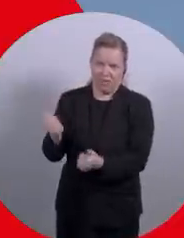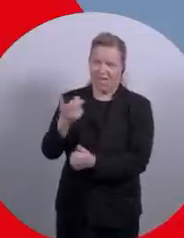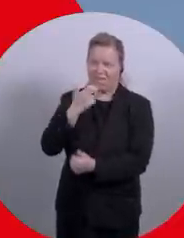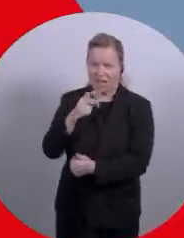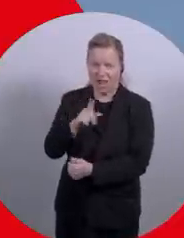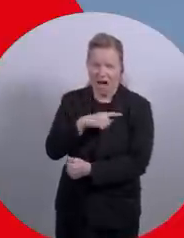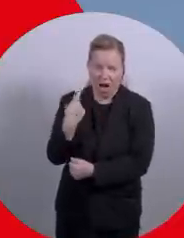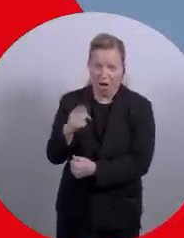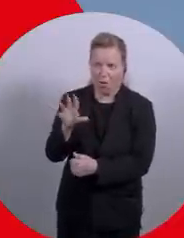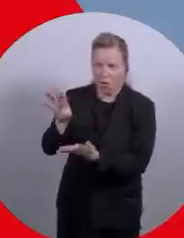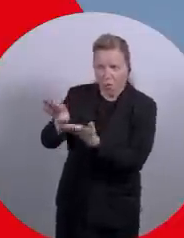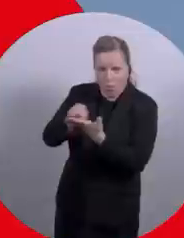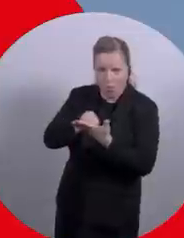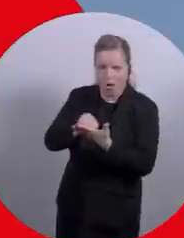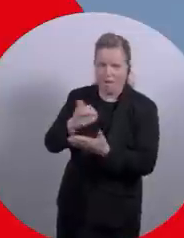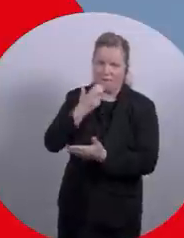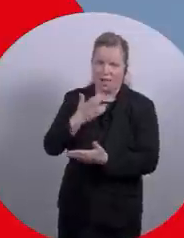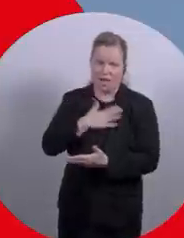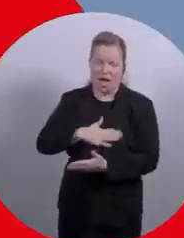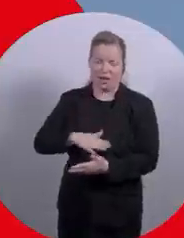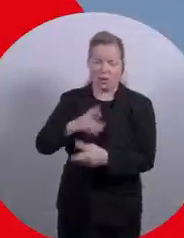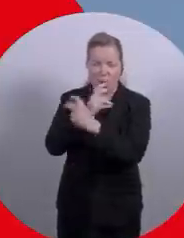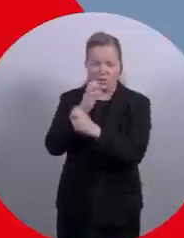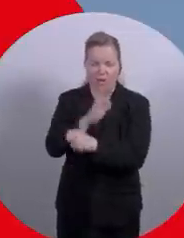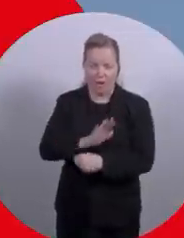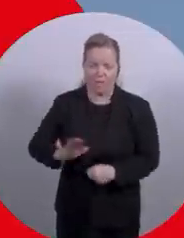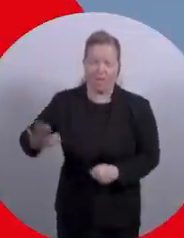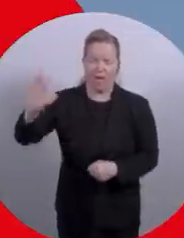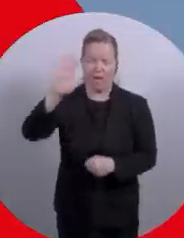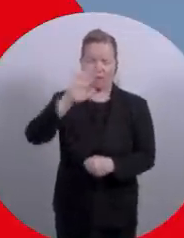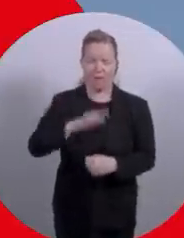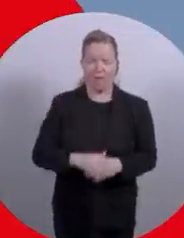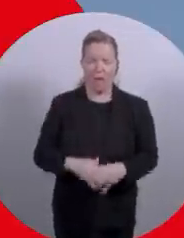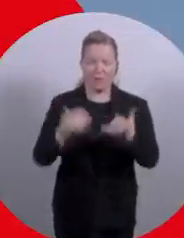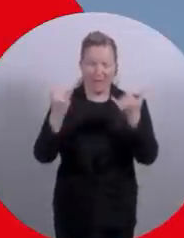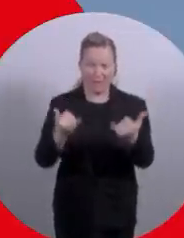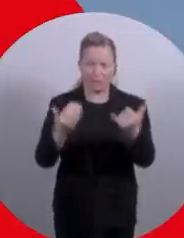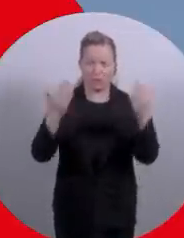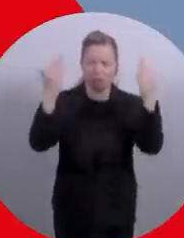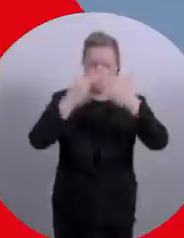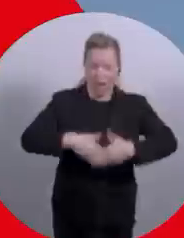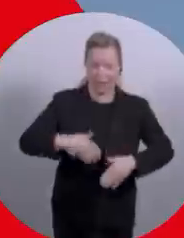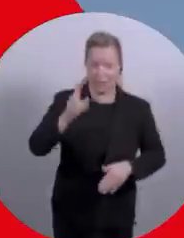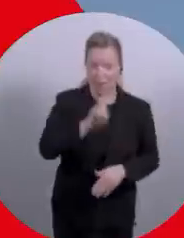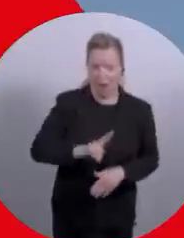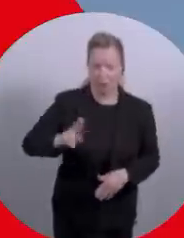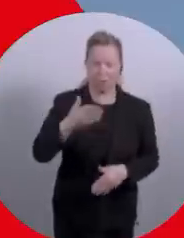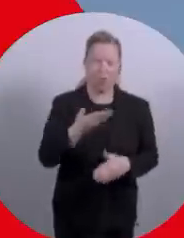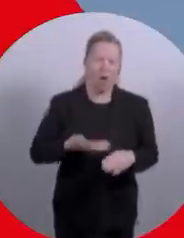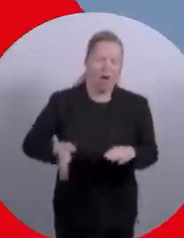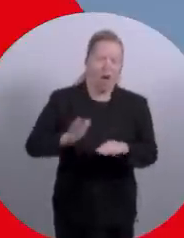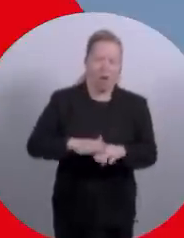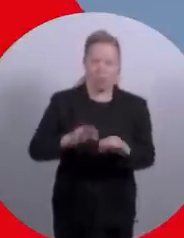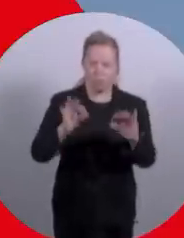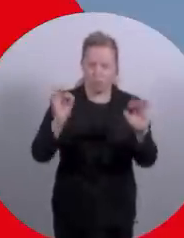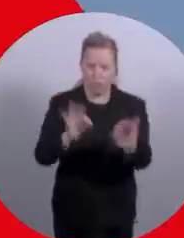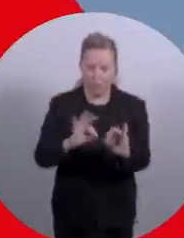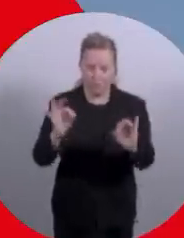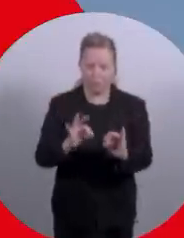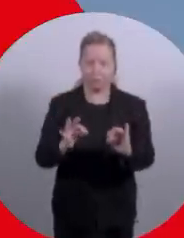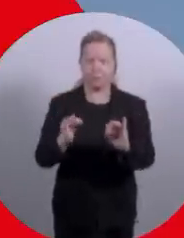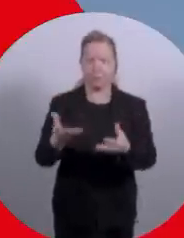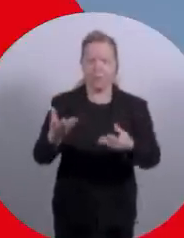gerne haben und am liebsten österreichweit bei uns wird es aber jetzt mit schwarz-blau noch ärger wir bekommen zum Beispiel einen